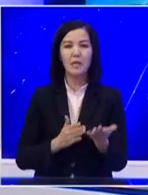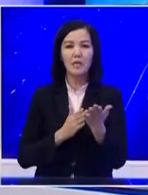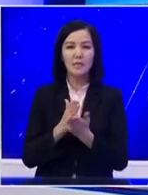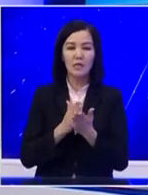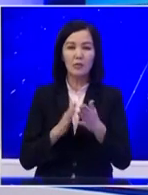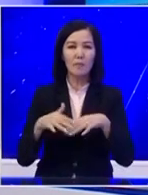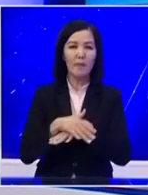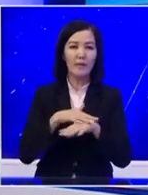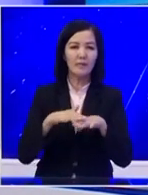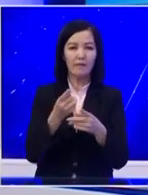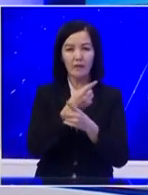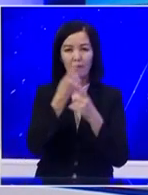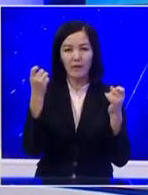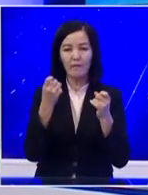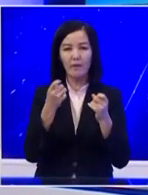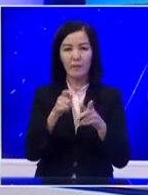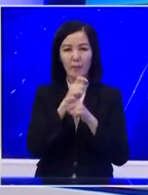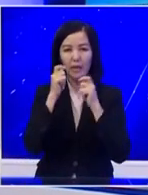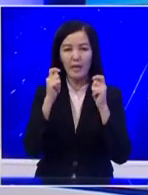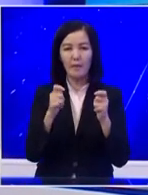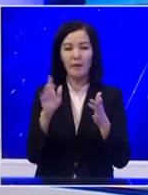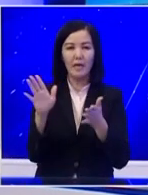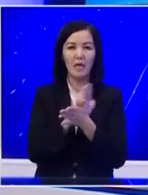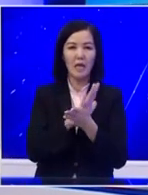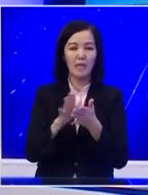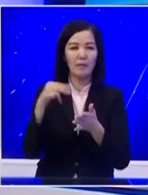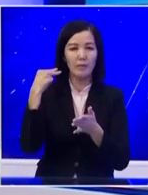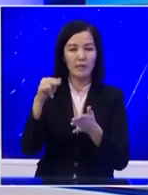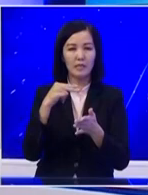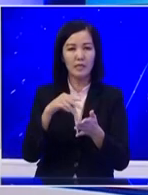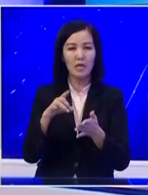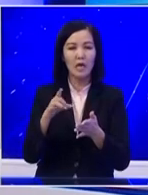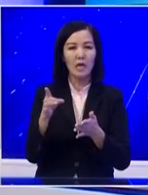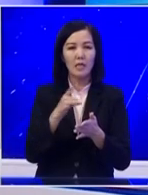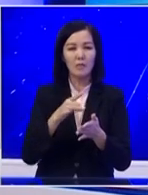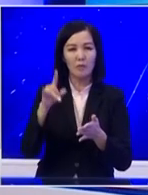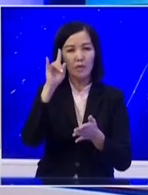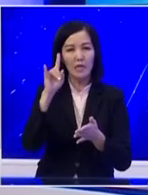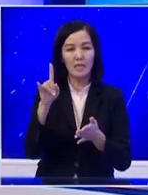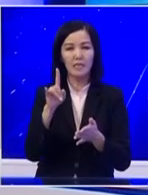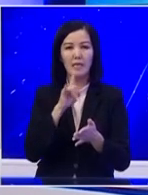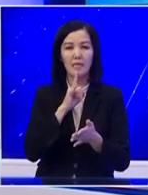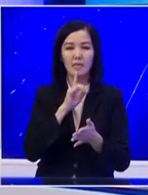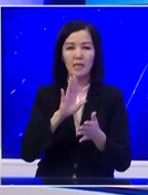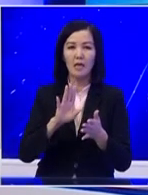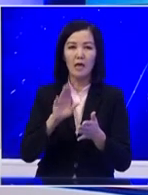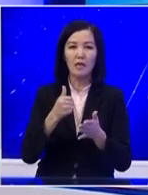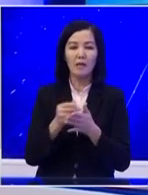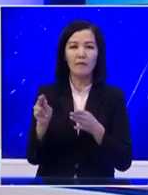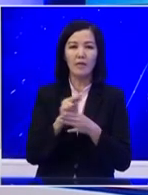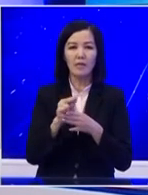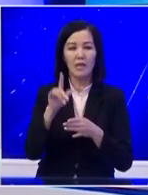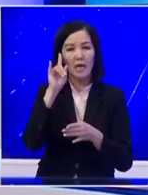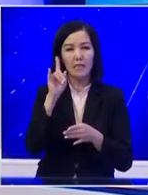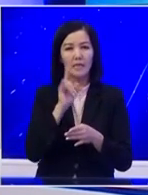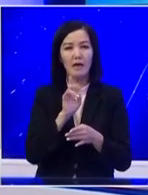Сотрудникам средств массовой информации присвоили премии и гранты президента Республики Казахстан. Их удостоились главный редактор газеты «Казах